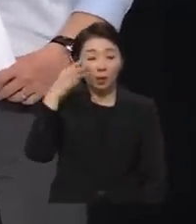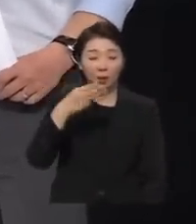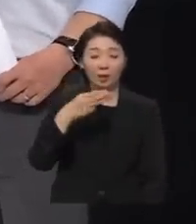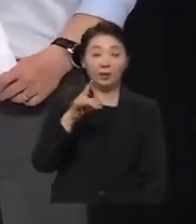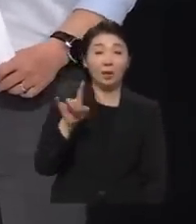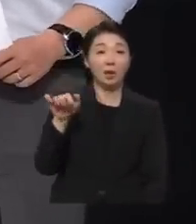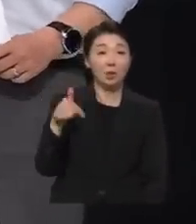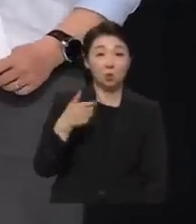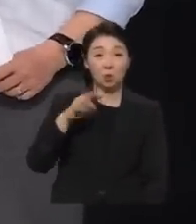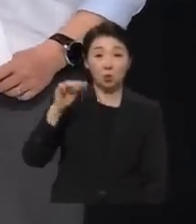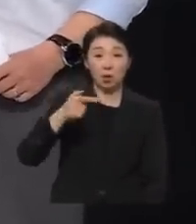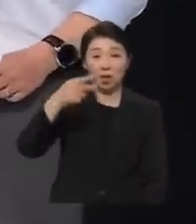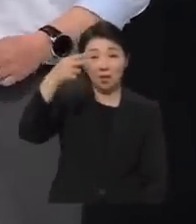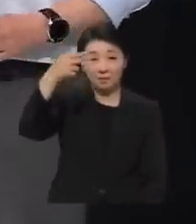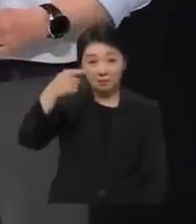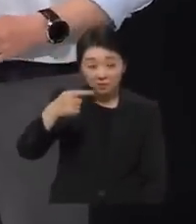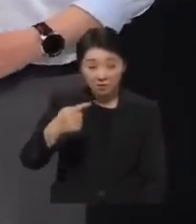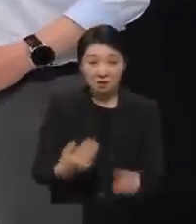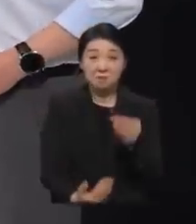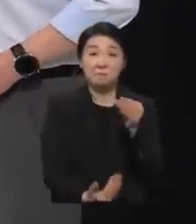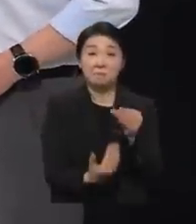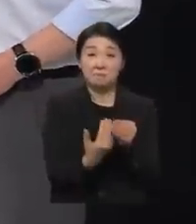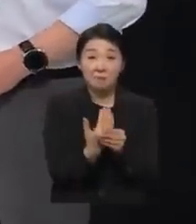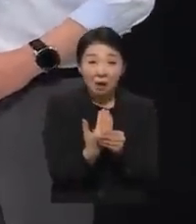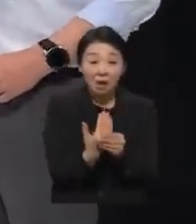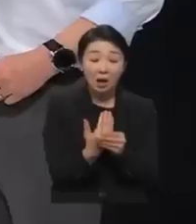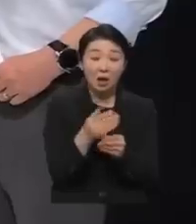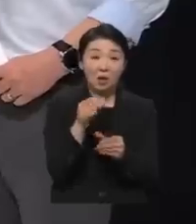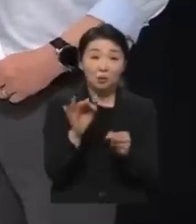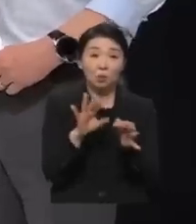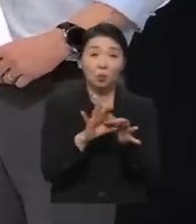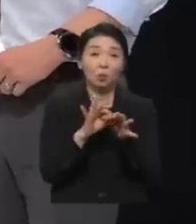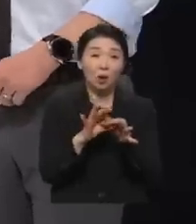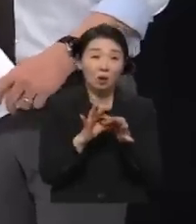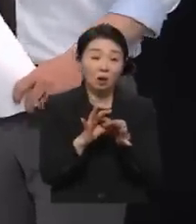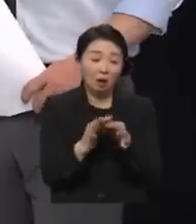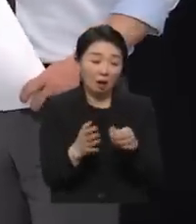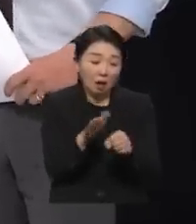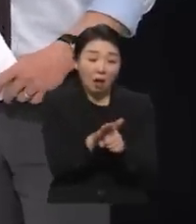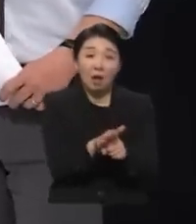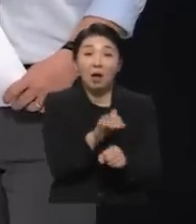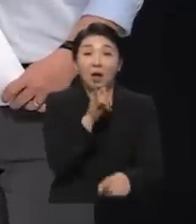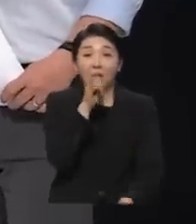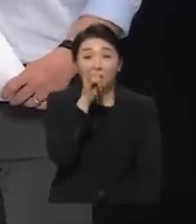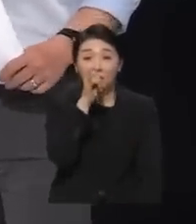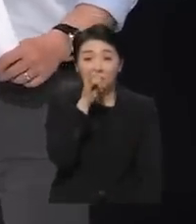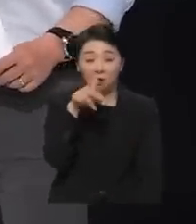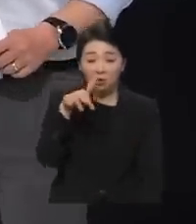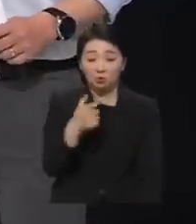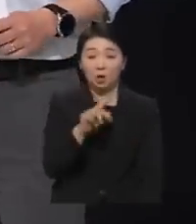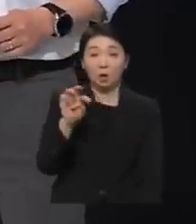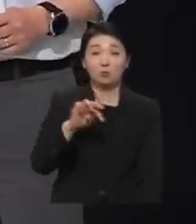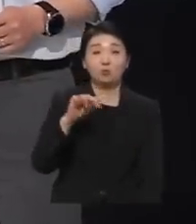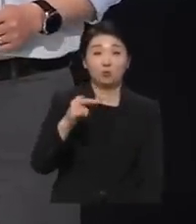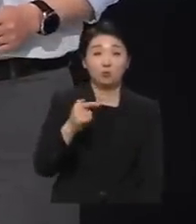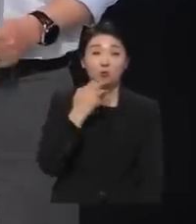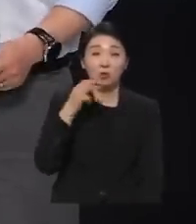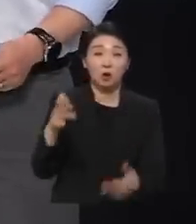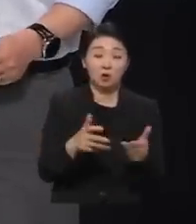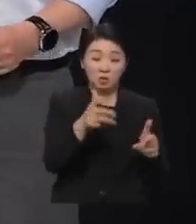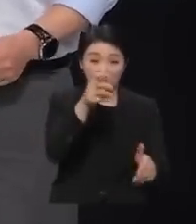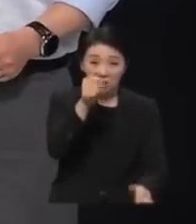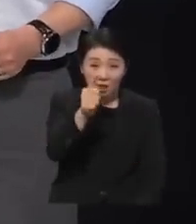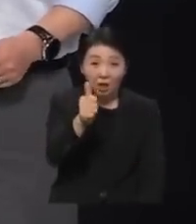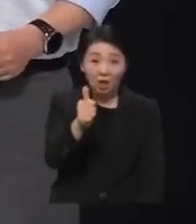사태, 자금시장의 동맥경화를 일으켰죠. 최문순 전 강원지사가 김지사의 헛발질